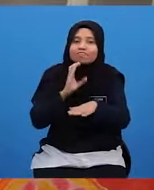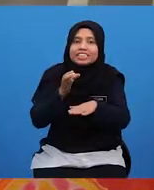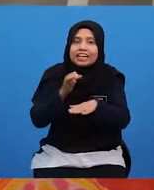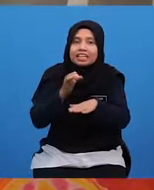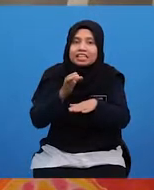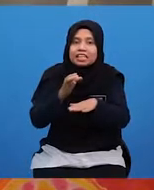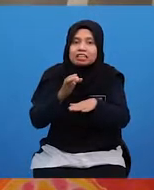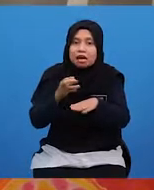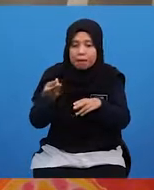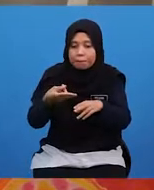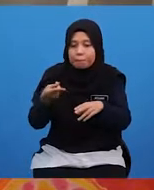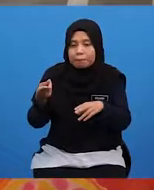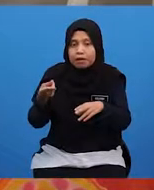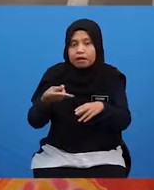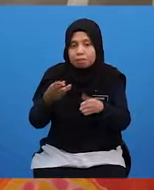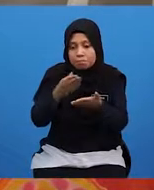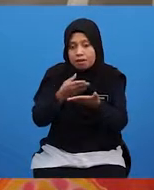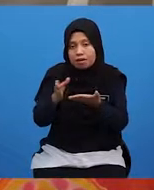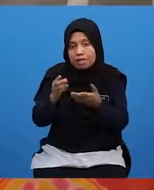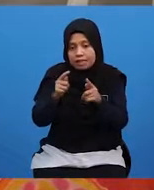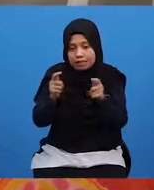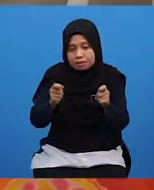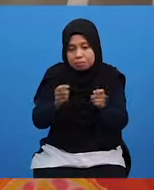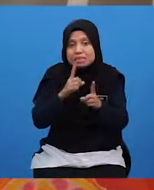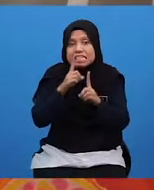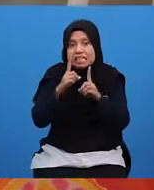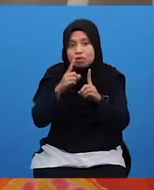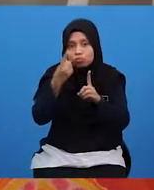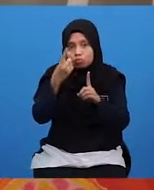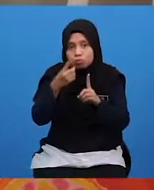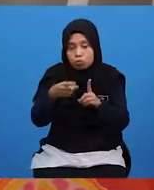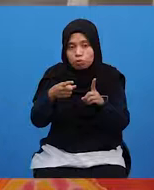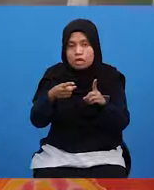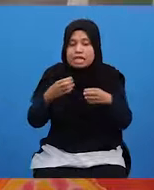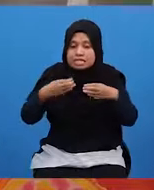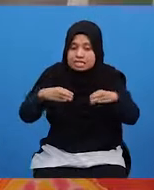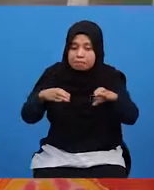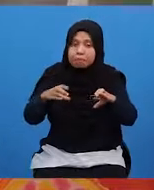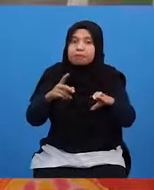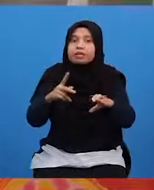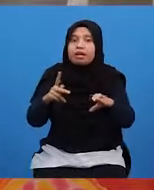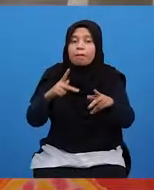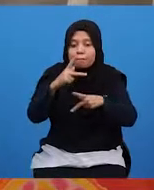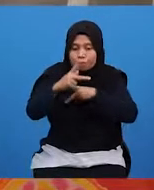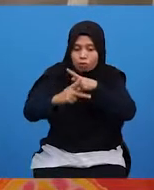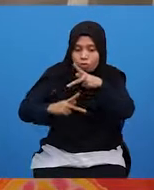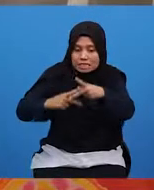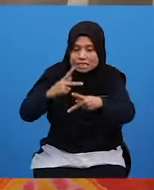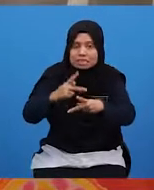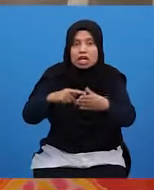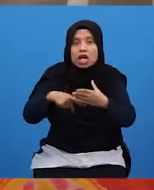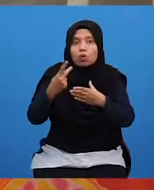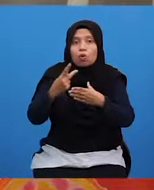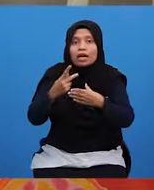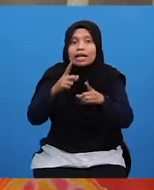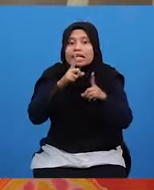mencairkan permukaan bahagian tepi lilin. Langkah ini perlu bagi mempercepatkan proses